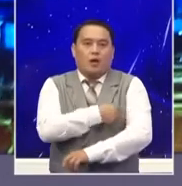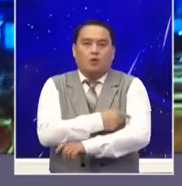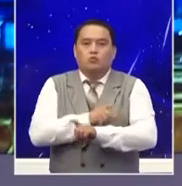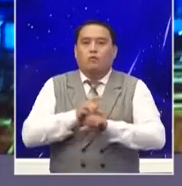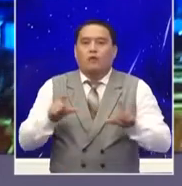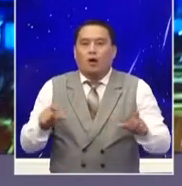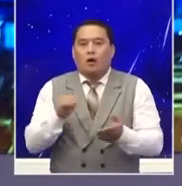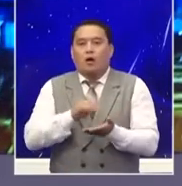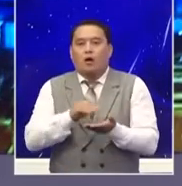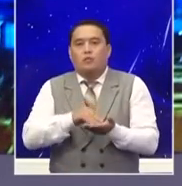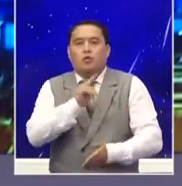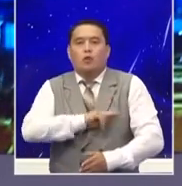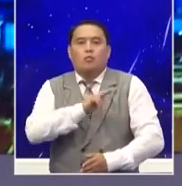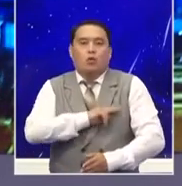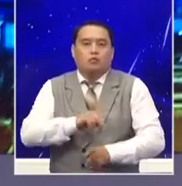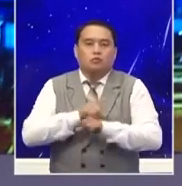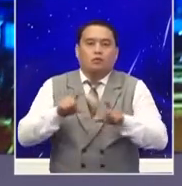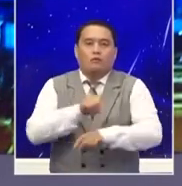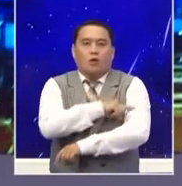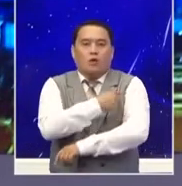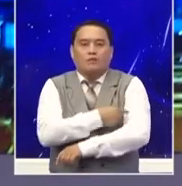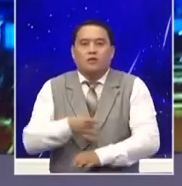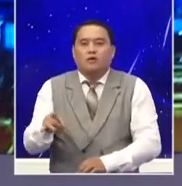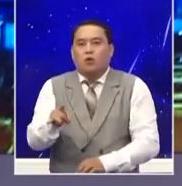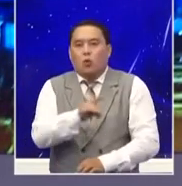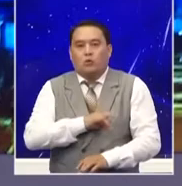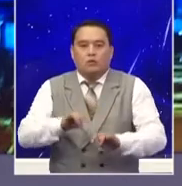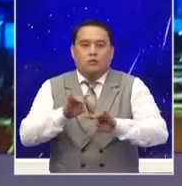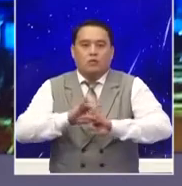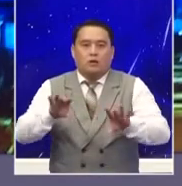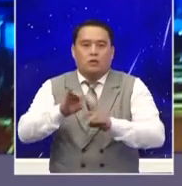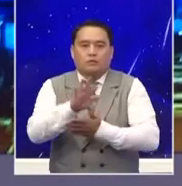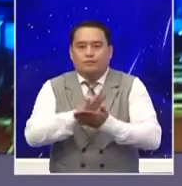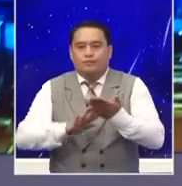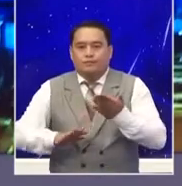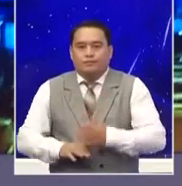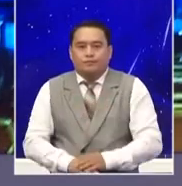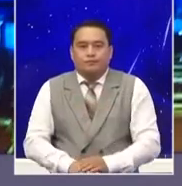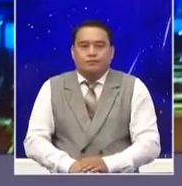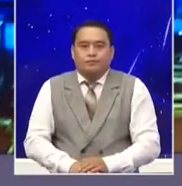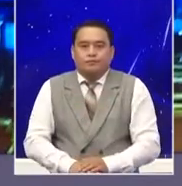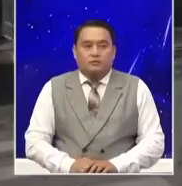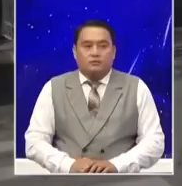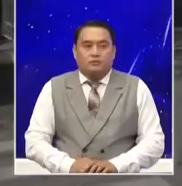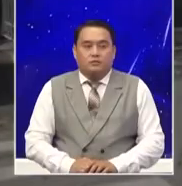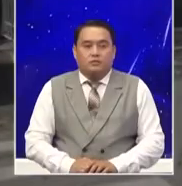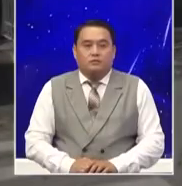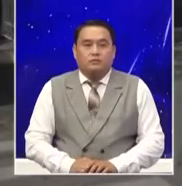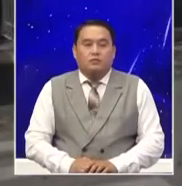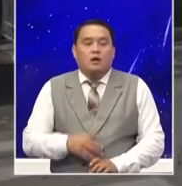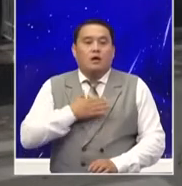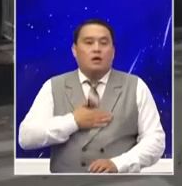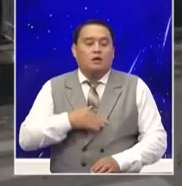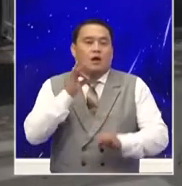медицинских организаций и оценил работу объектов здравоохранения в регионе. Все подробности в материале нашего корреспондента. Достаток